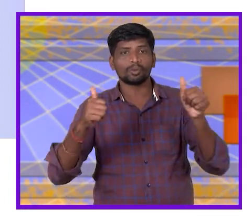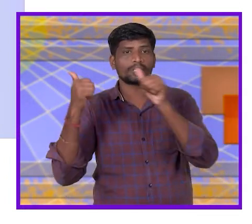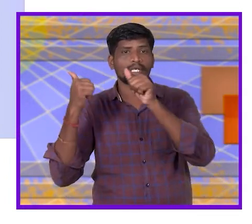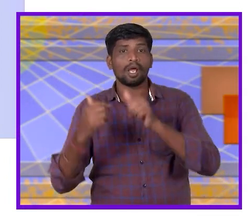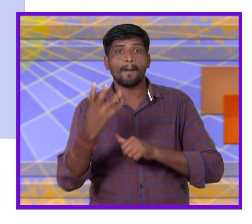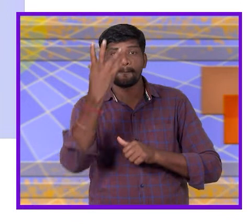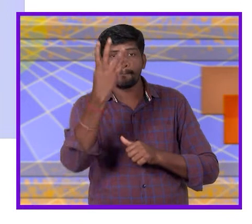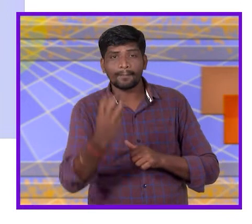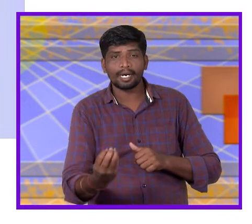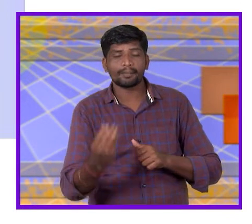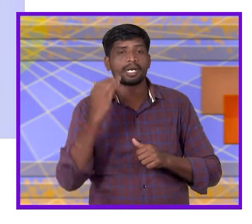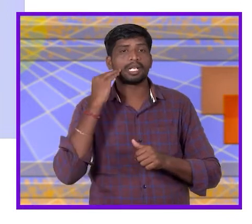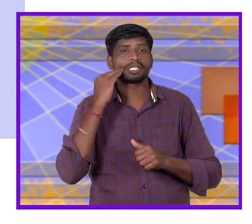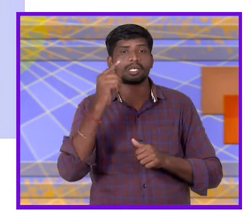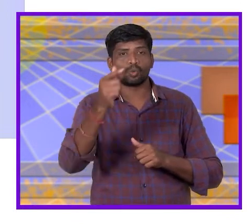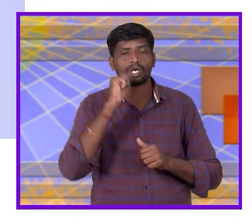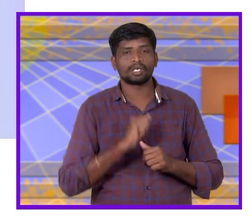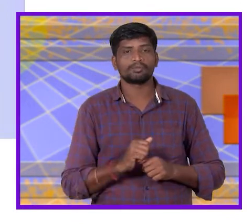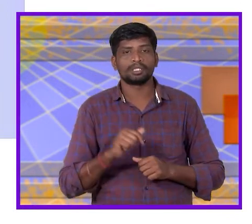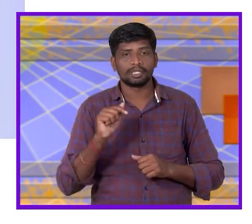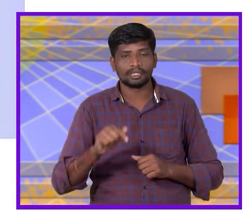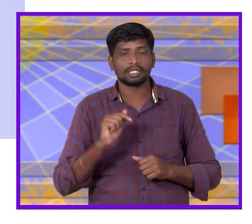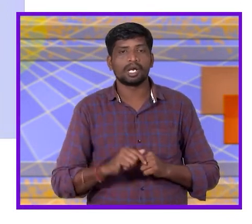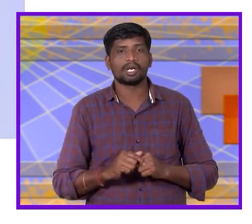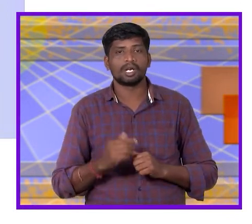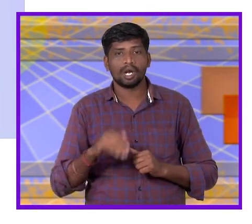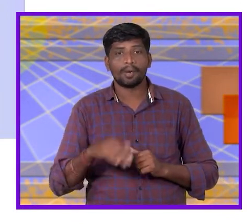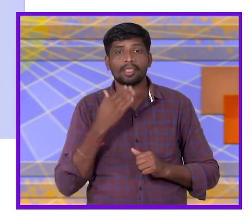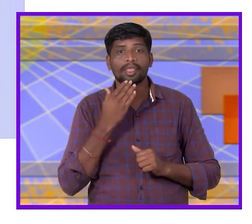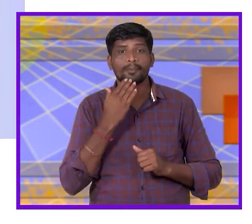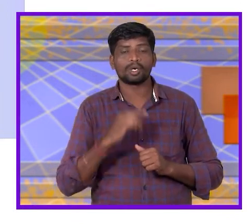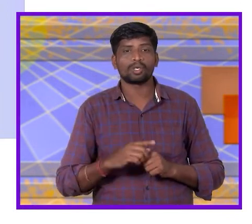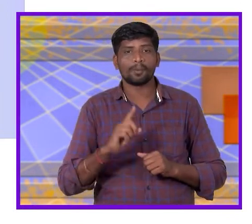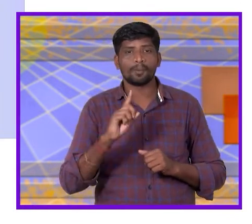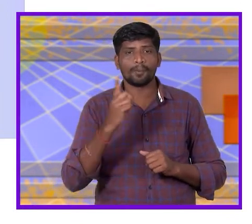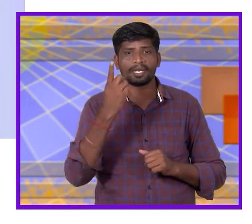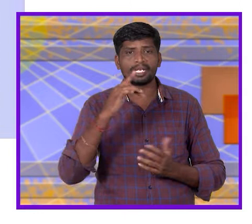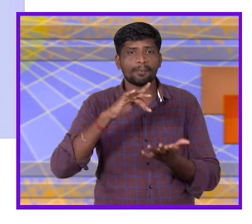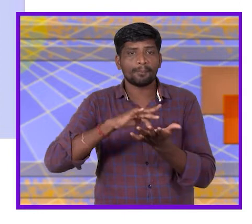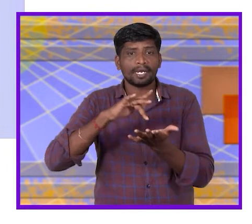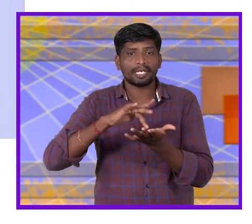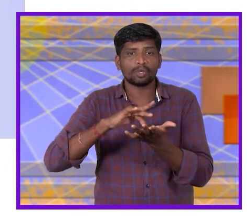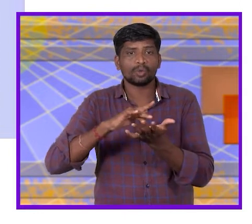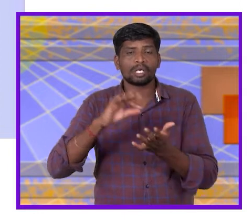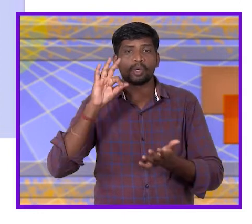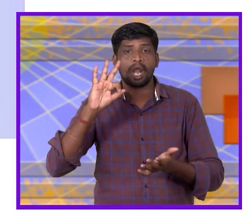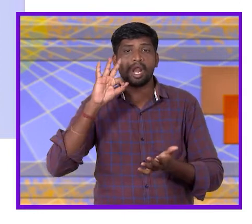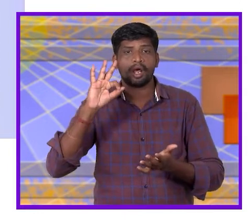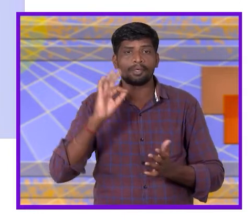பொது நூலகம் சென்னையில் இருக்குது. இதுதான் நம்முடைய தமிழகத்தினுடைய மைய நூலகம் என்று